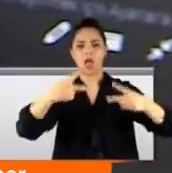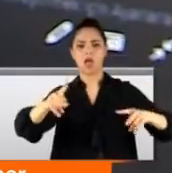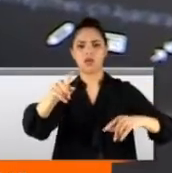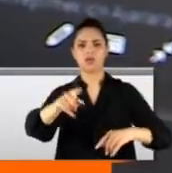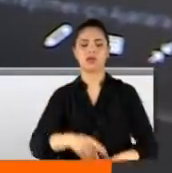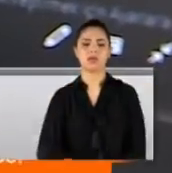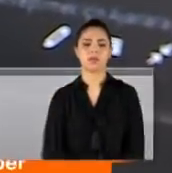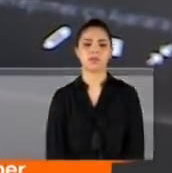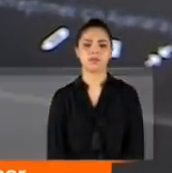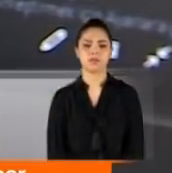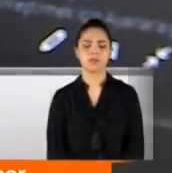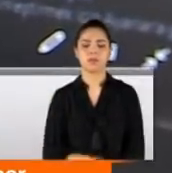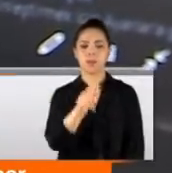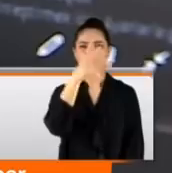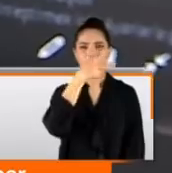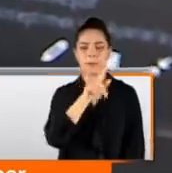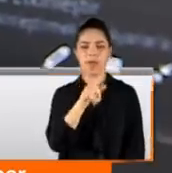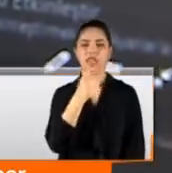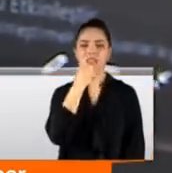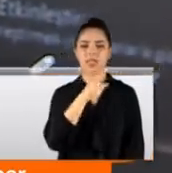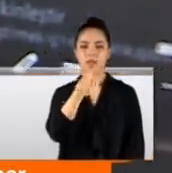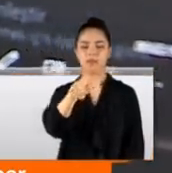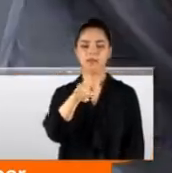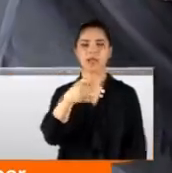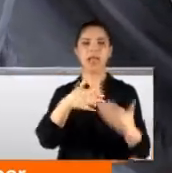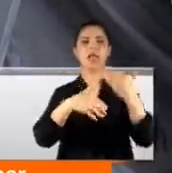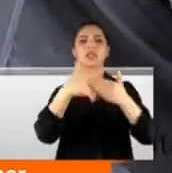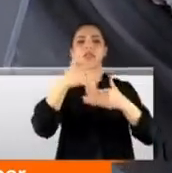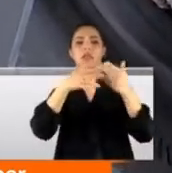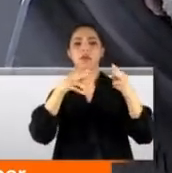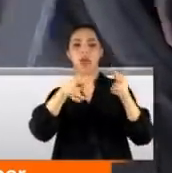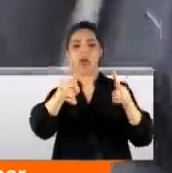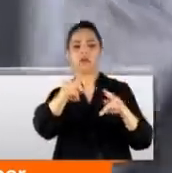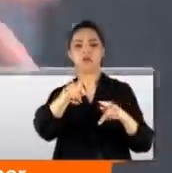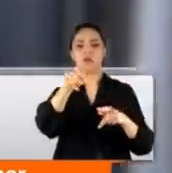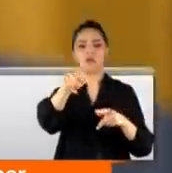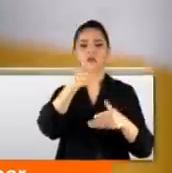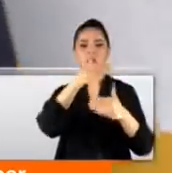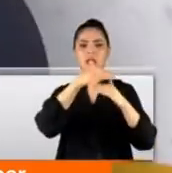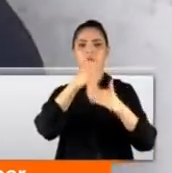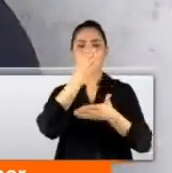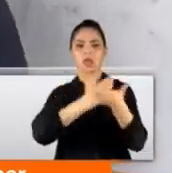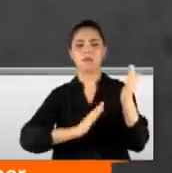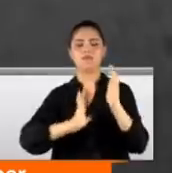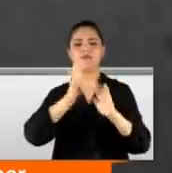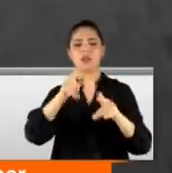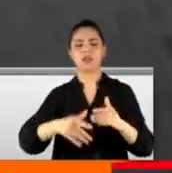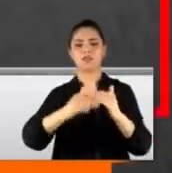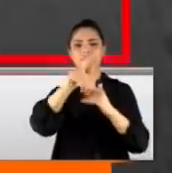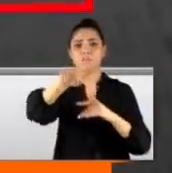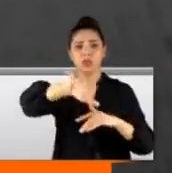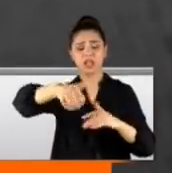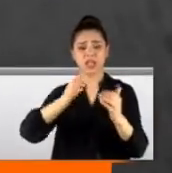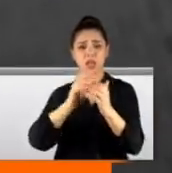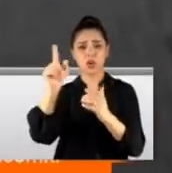buna benzer aletlerle kepengi zorluyorlar. İşleri falan kalmış. Kepengin yarısından fazlasını açmışlar yani. Hırsızlık